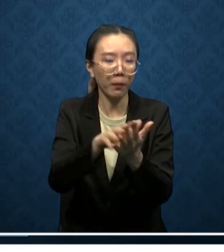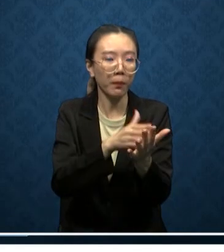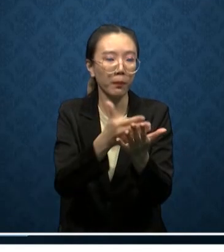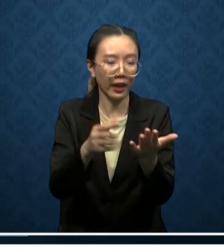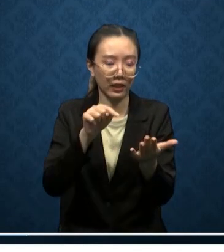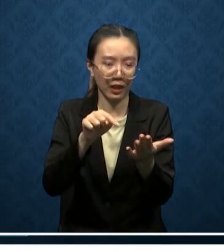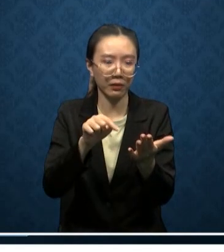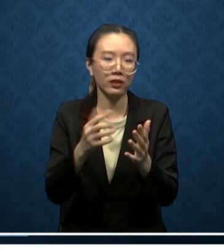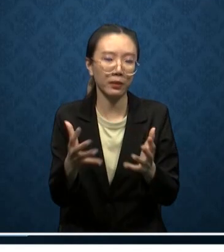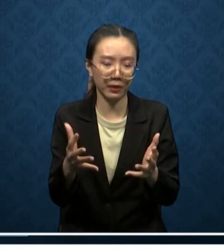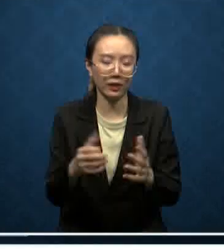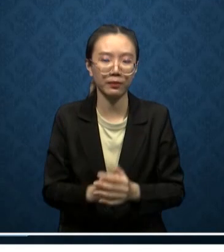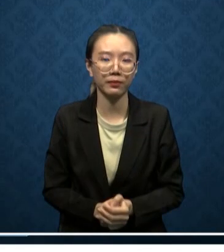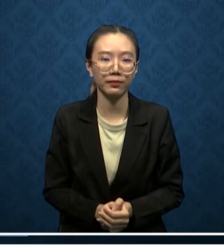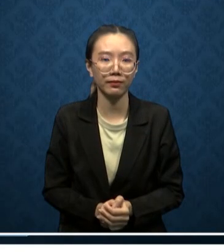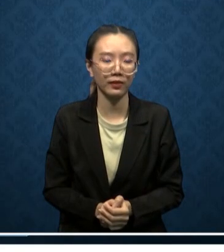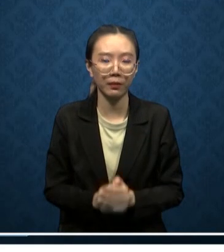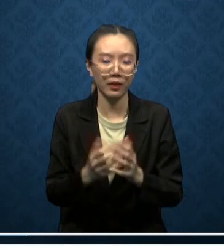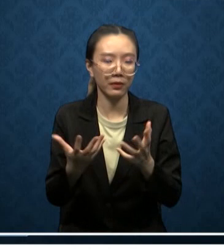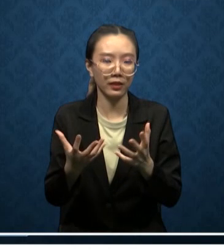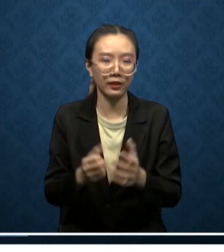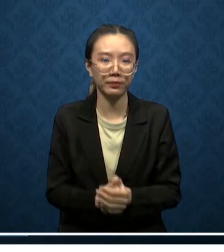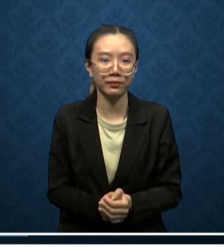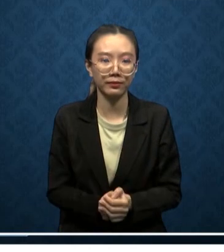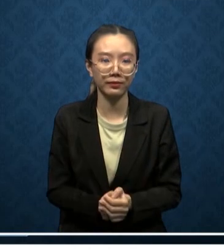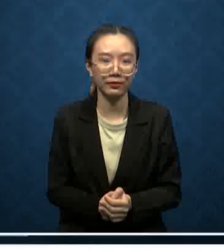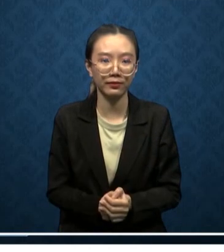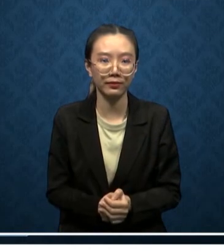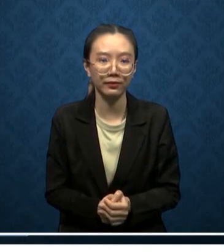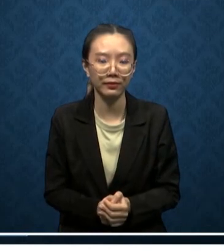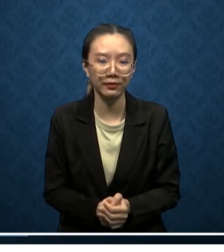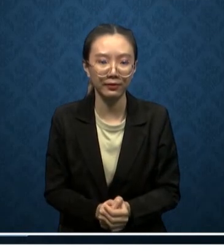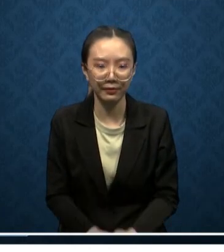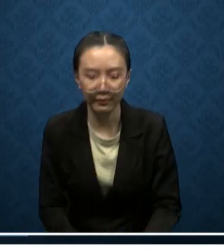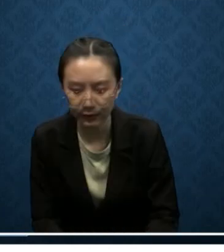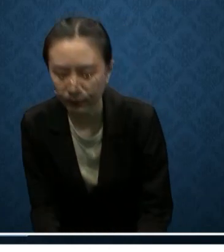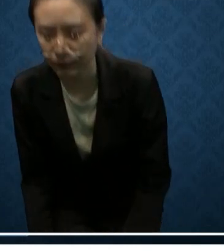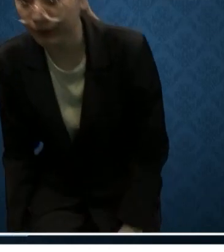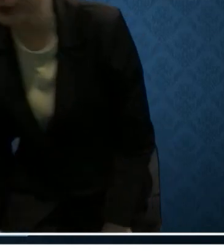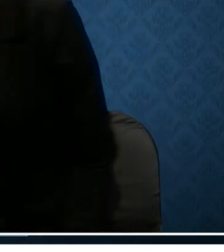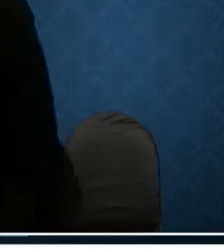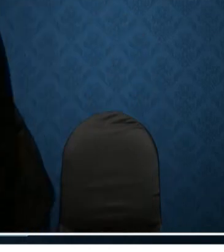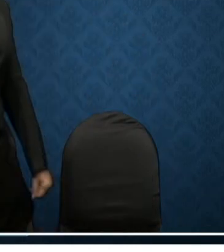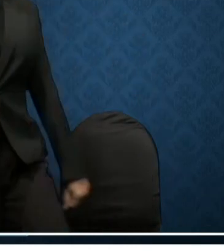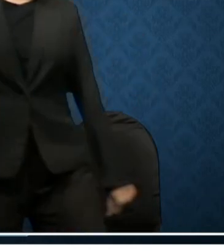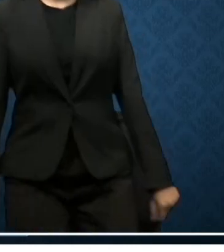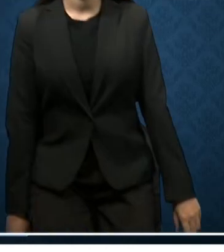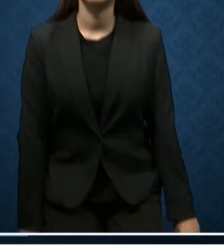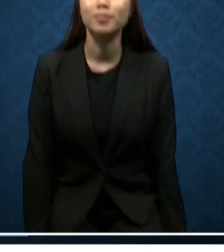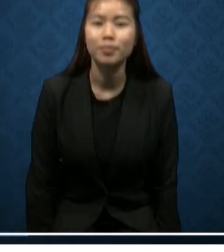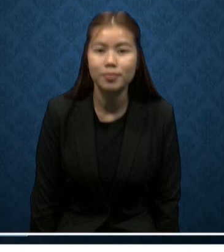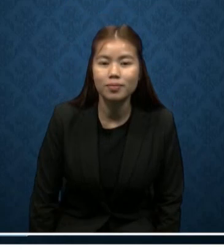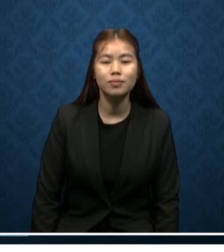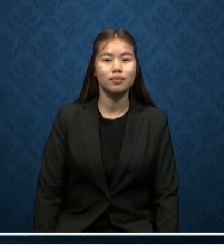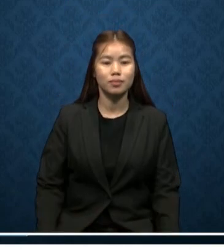เลยนะฮะนะครับมันไม่มีนะฮะเราจึงมีข้อเสนอว่าคมีการทบทวน